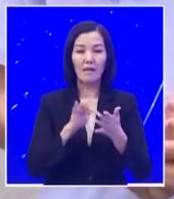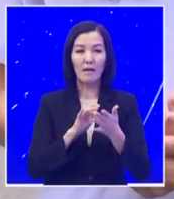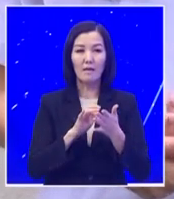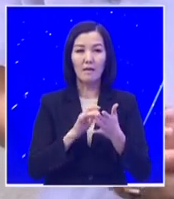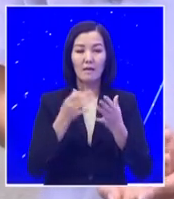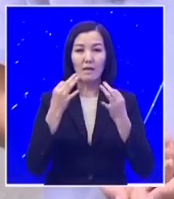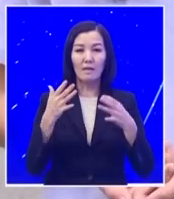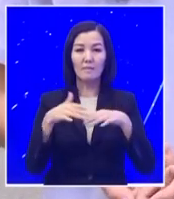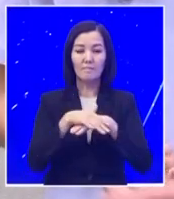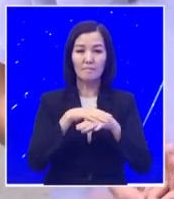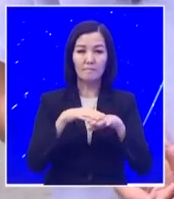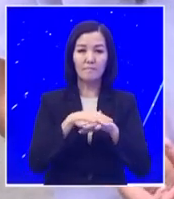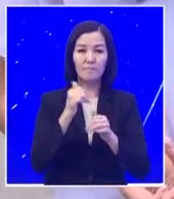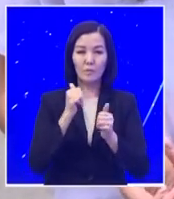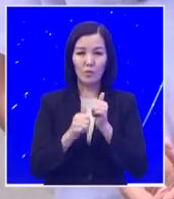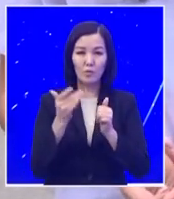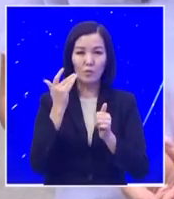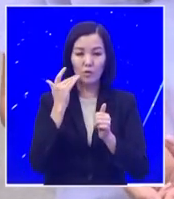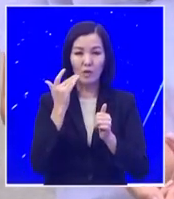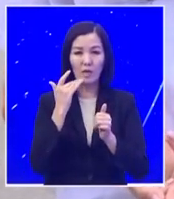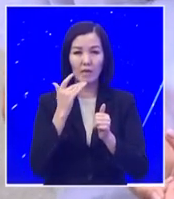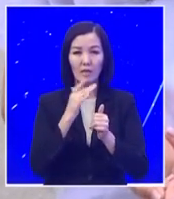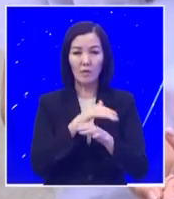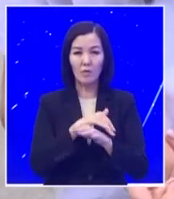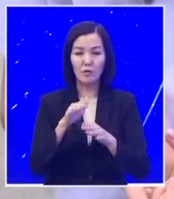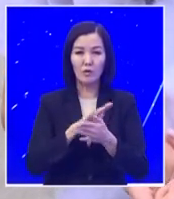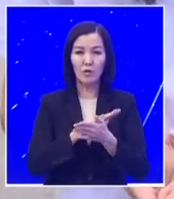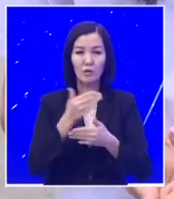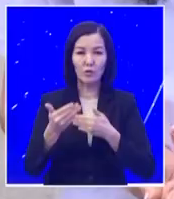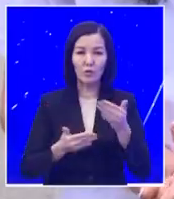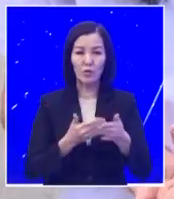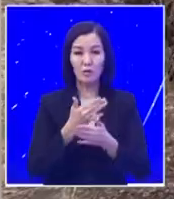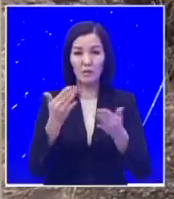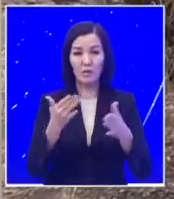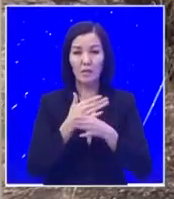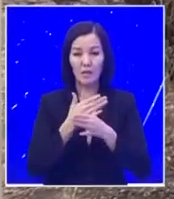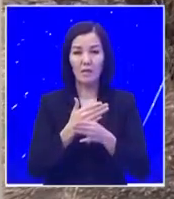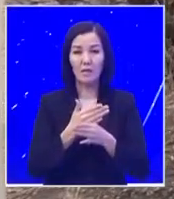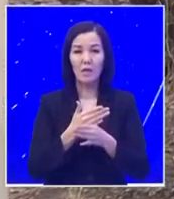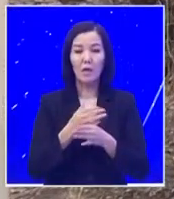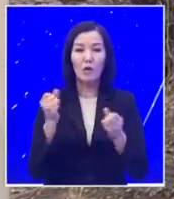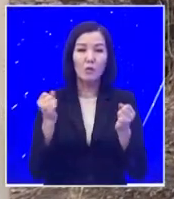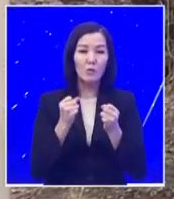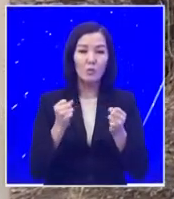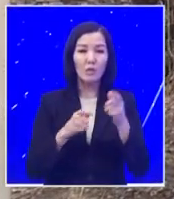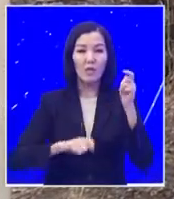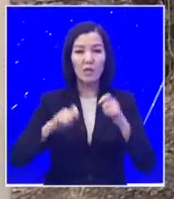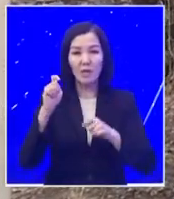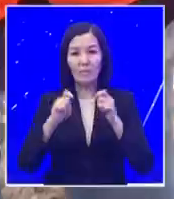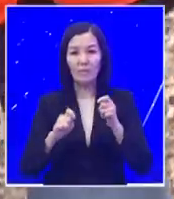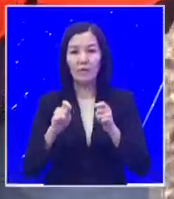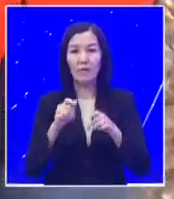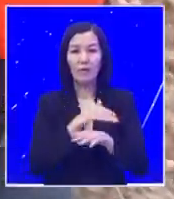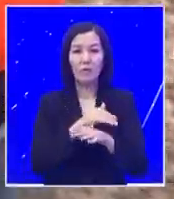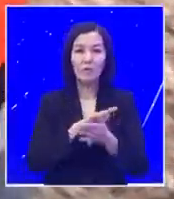қарапайым тұрғындарымыз күнде осындай таза қалада, таза көшеде жүріп жүргені бұл сіздердің арқаларыңыз. Суықта жаңбырлы ауа райына қарамай жұмыс істеп жүрген